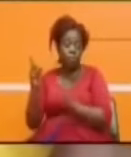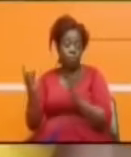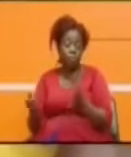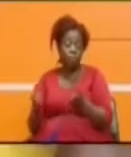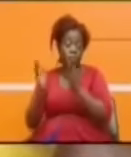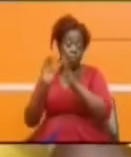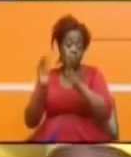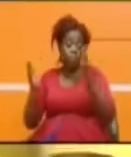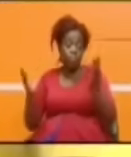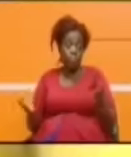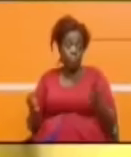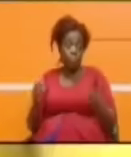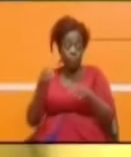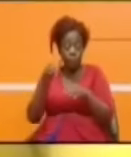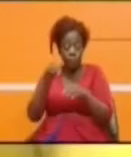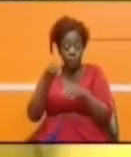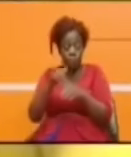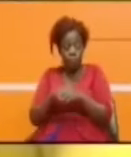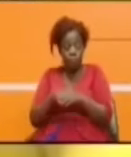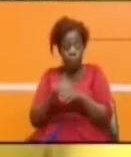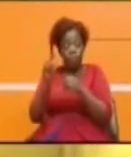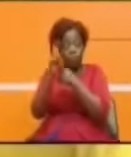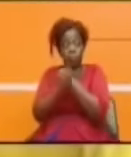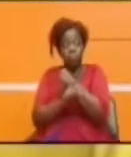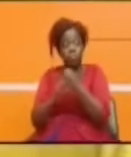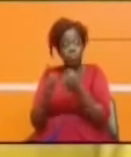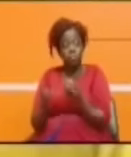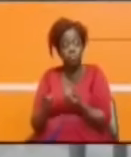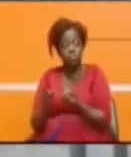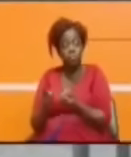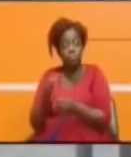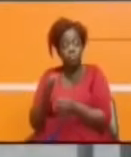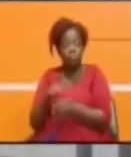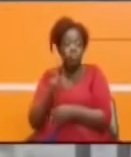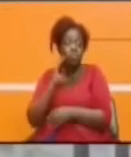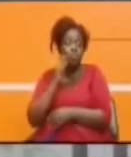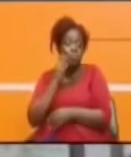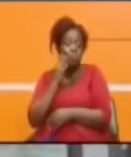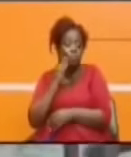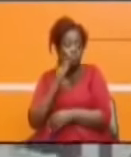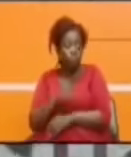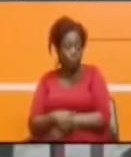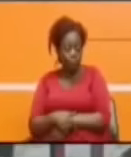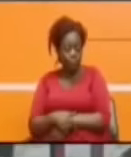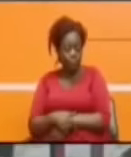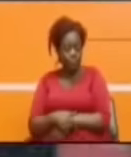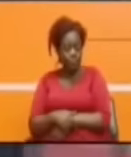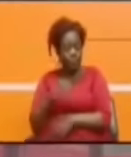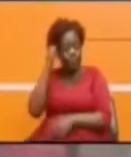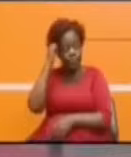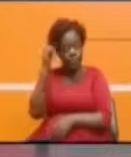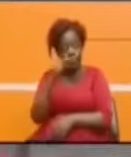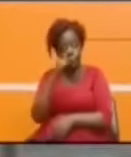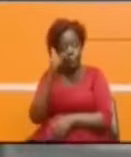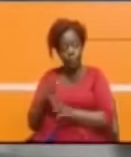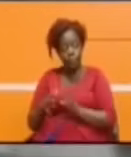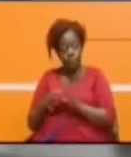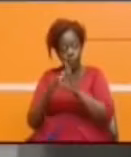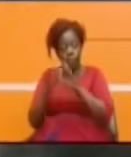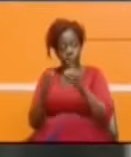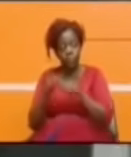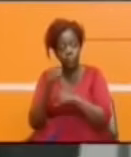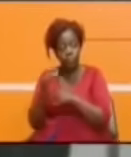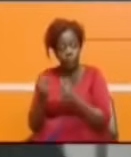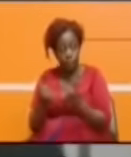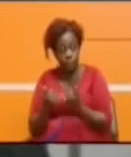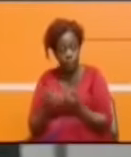ng'emikolo gibadde ku kisaawe kya Buseesa mu disitulikiti y'e Bugweri mu Busoga. President Museveni abeegaseeko ne mukyala